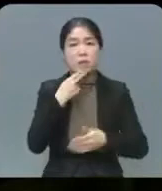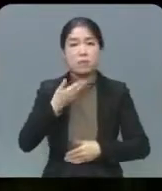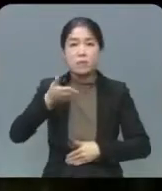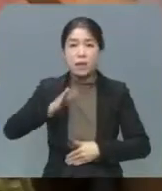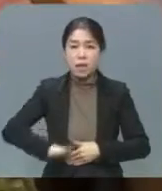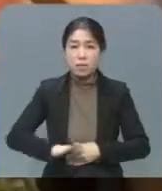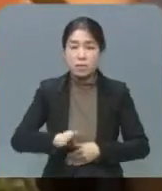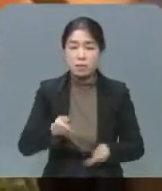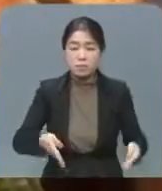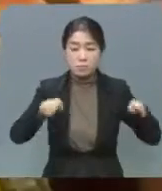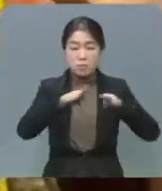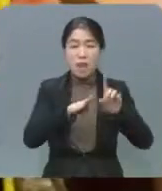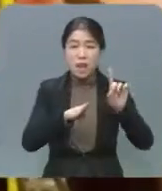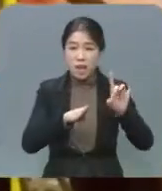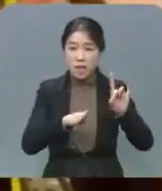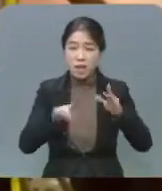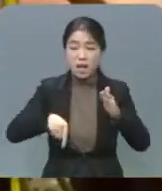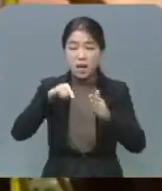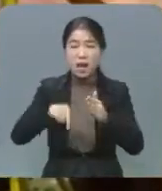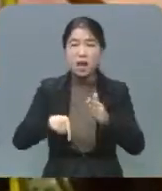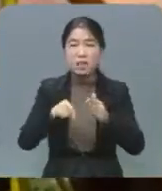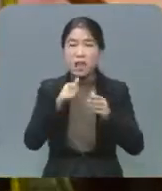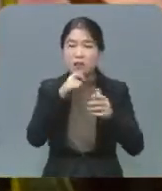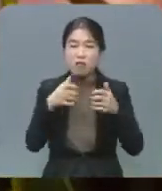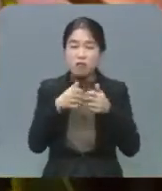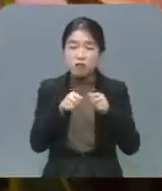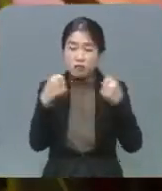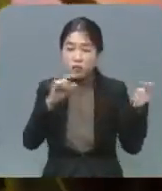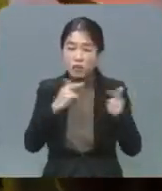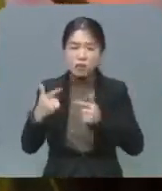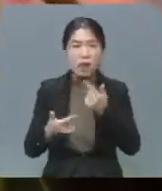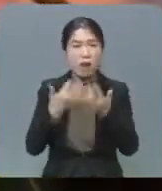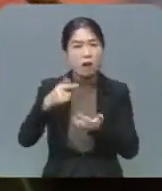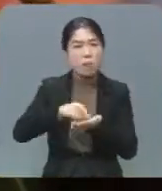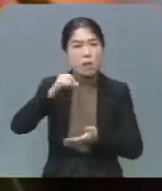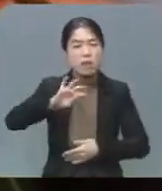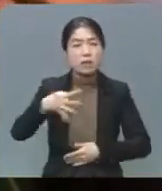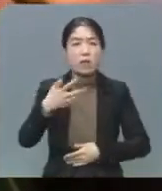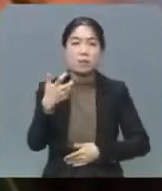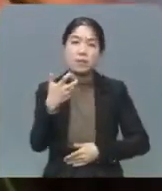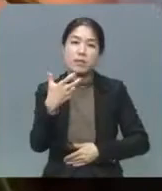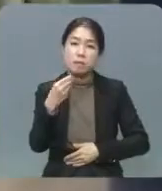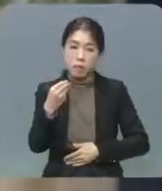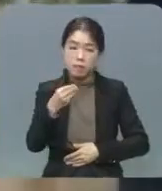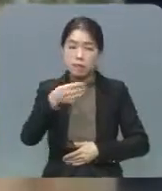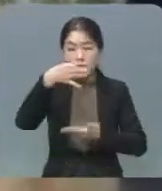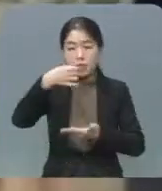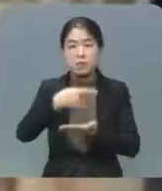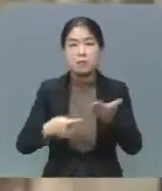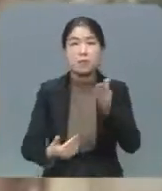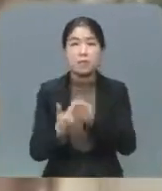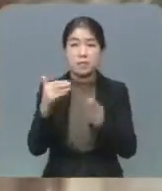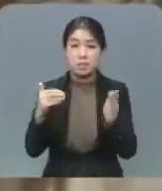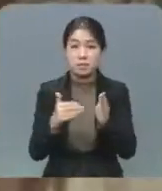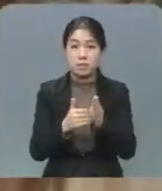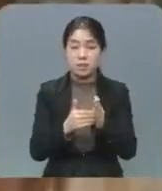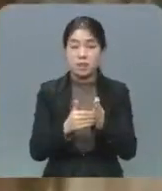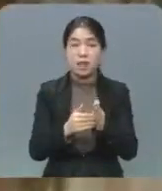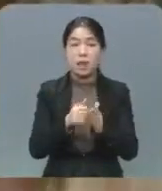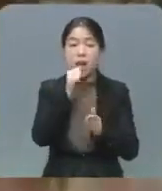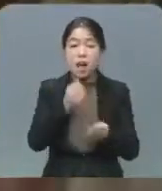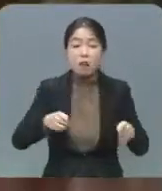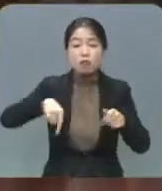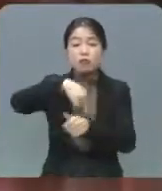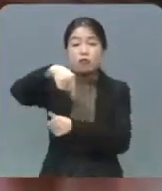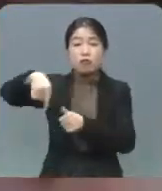컨테이너 1동 과 안에 있던 냉장고 등이 모두 불에 타 소방서 추산 470만 원의 재산피해가 났습니다 소방당국은 컨테이너